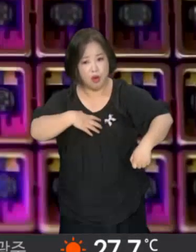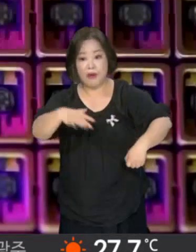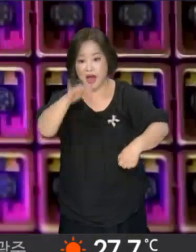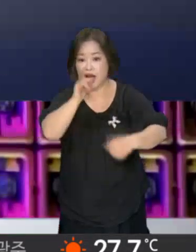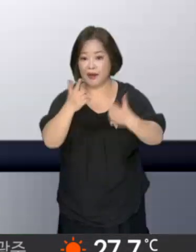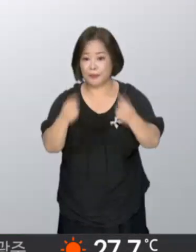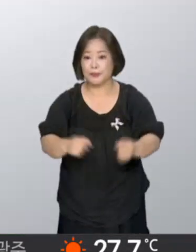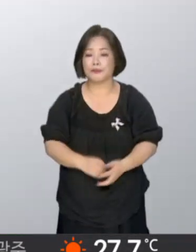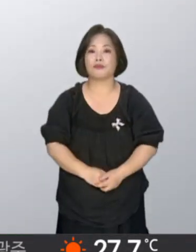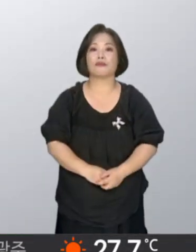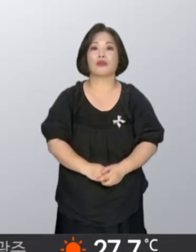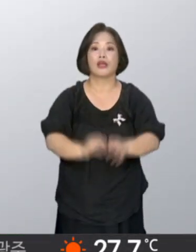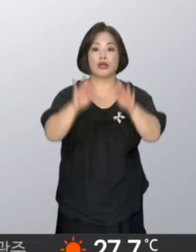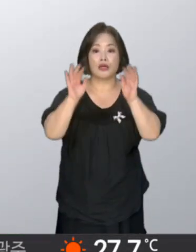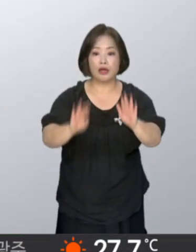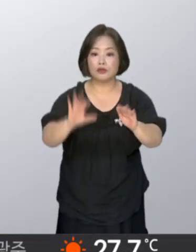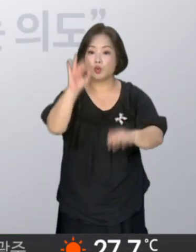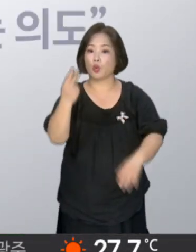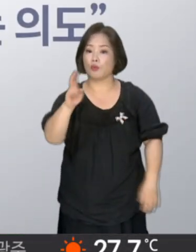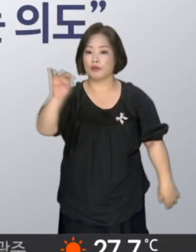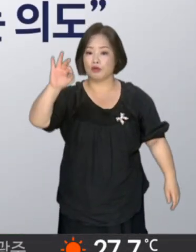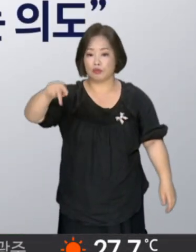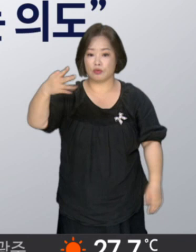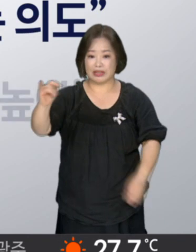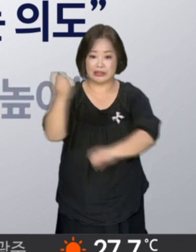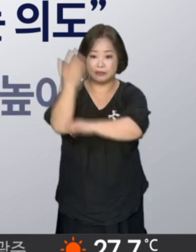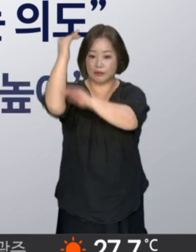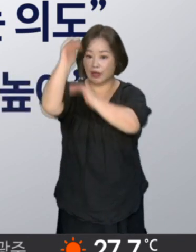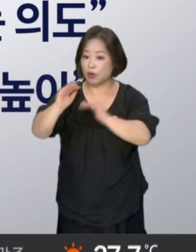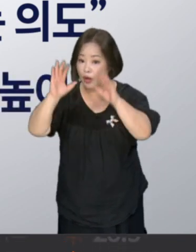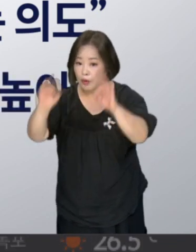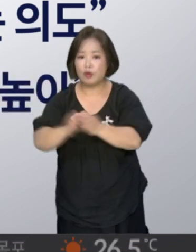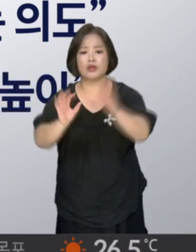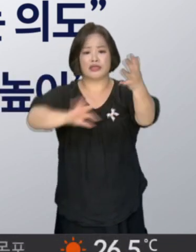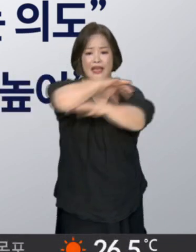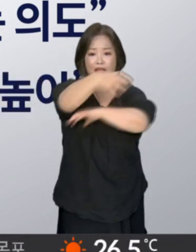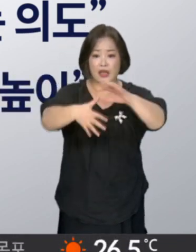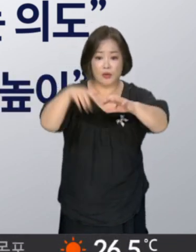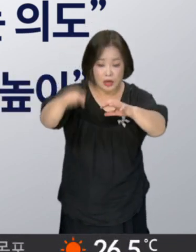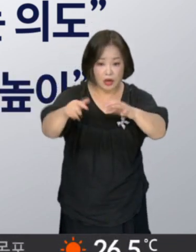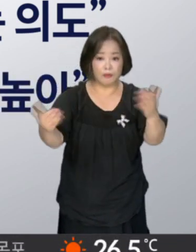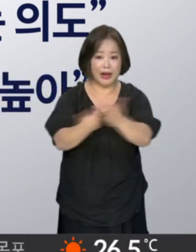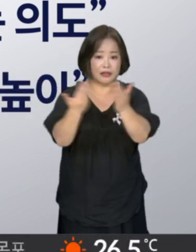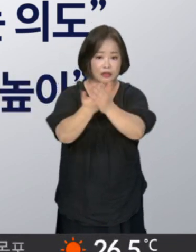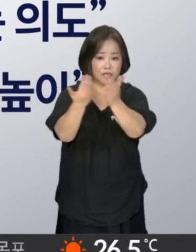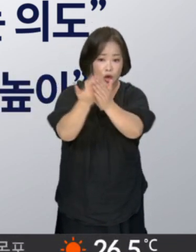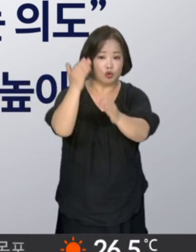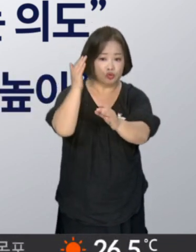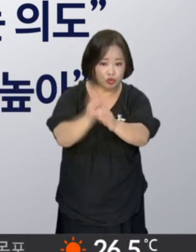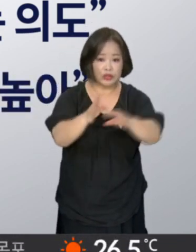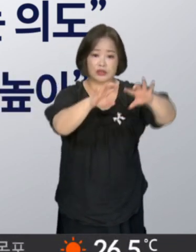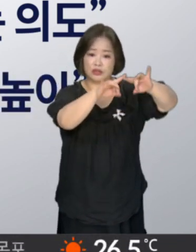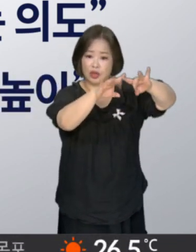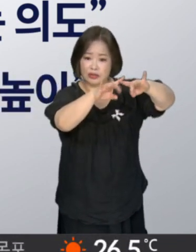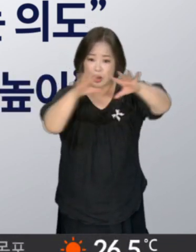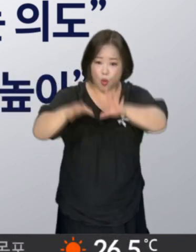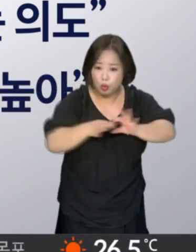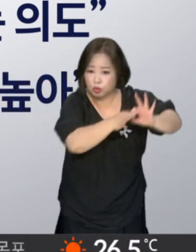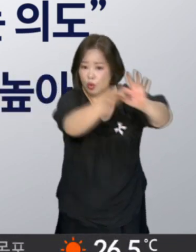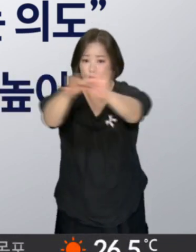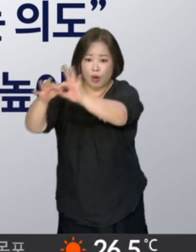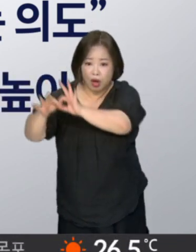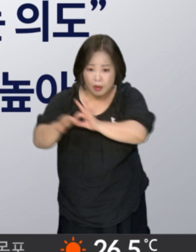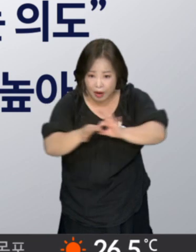알려졌습니다 요미우리는이 조치에 대해 세계적으로 급성장하는 전기차 분야 공급망을